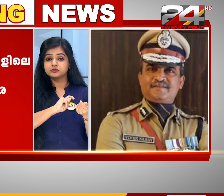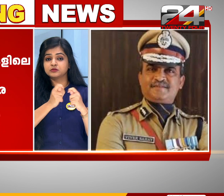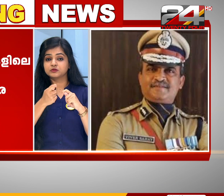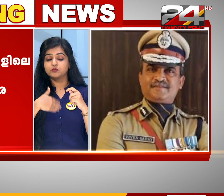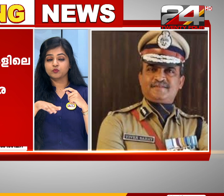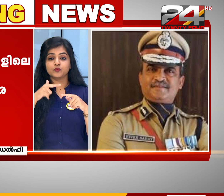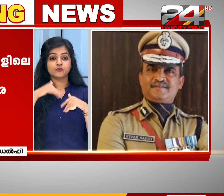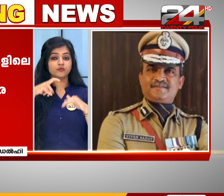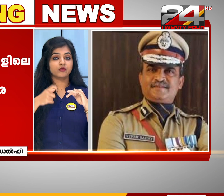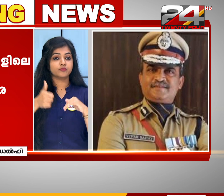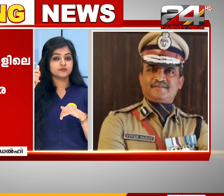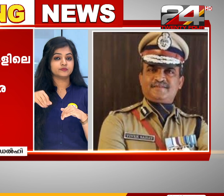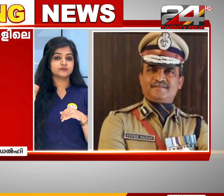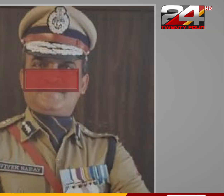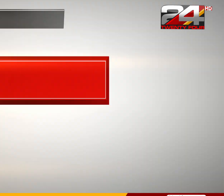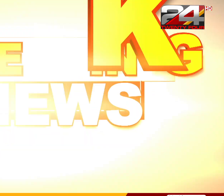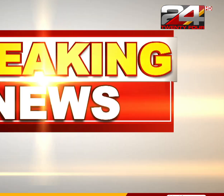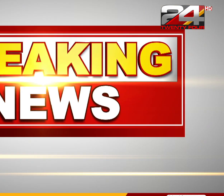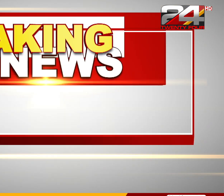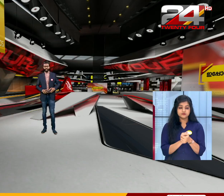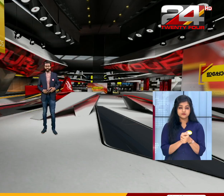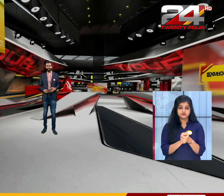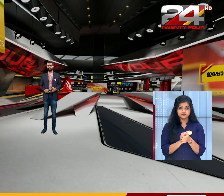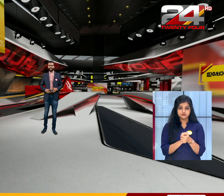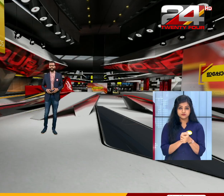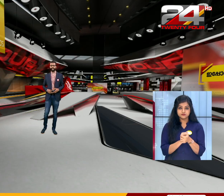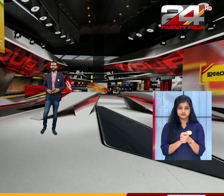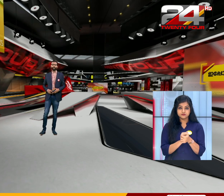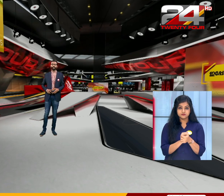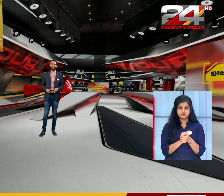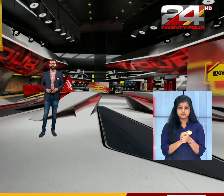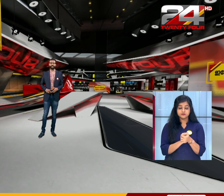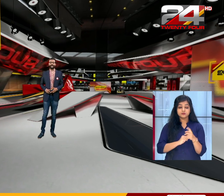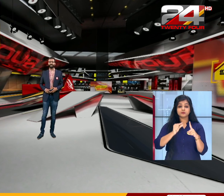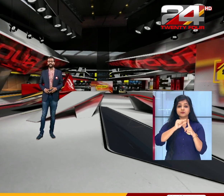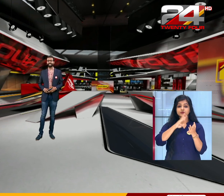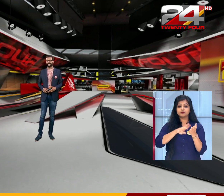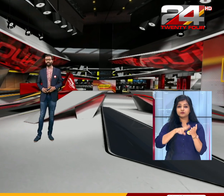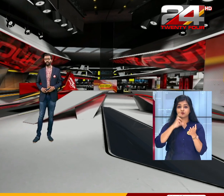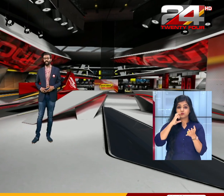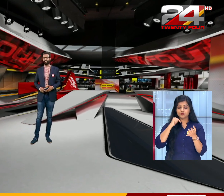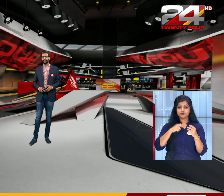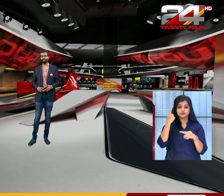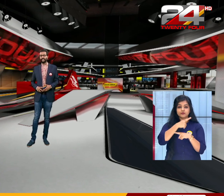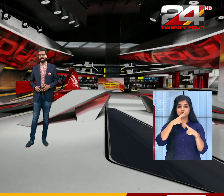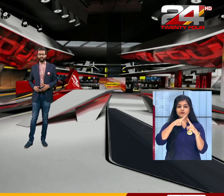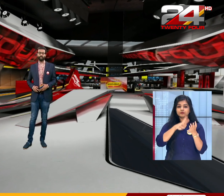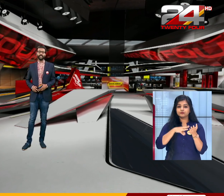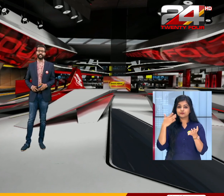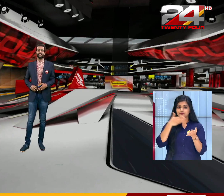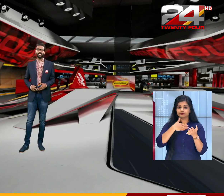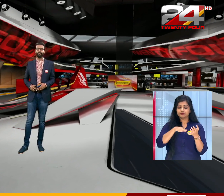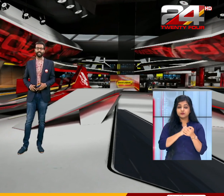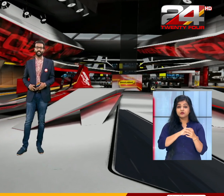കമ്മീഷൻ നൽകുന്നത്. ശരി, രാധാകൃഷ്ണനാണ് ഡൽഹിയിൽ നിന്ന് വിവരങ്ങൾ നൽകിയത്. പ്രധാനമന്ത്രി നരേന്ദ്രമോദി ഇന്ന് തമിഴ്നാട്ടിലെത്തും.